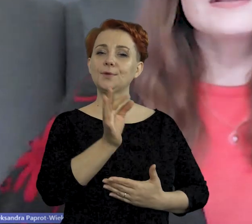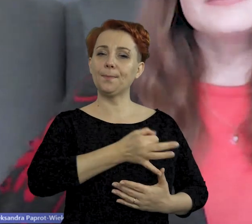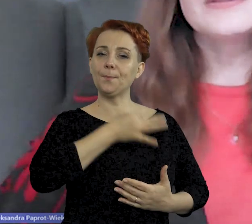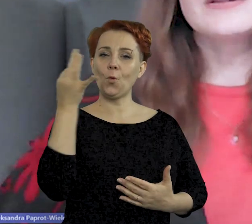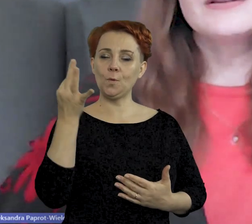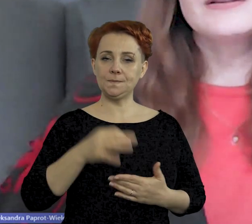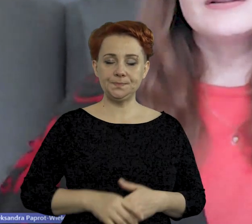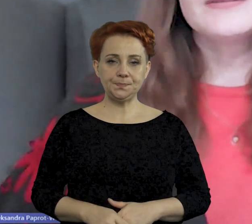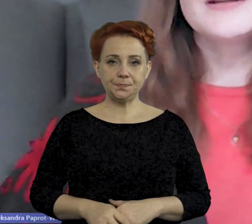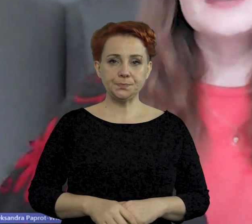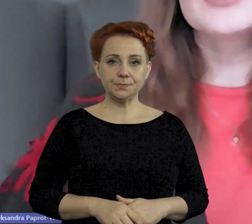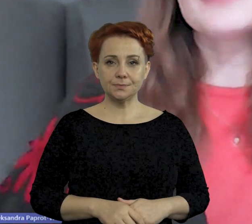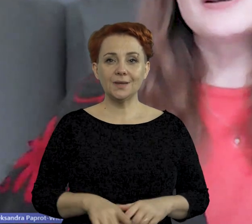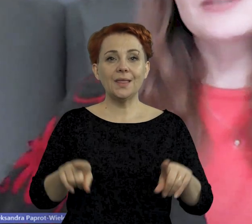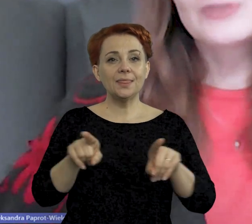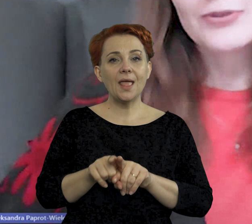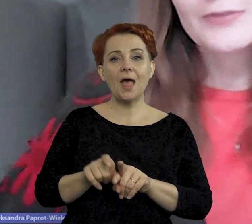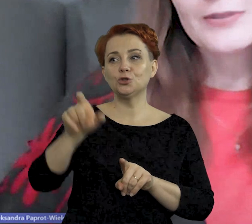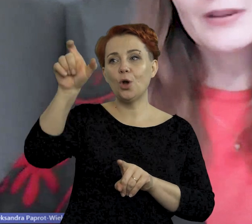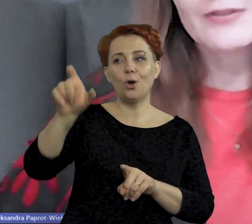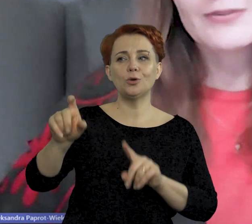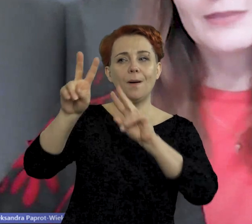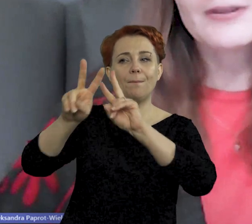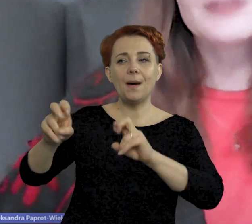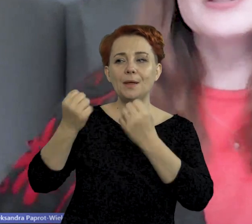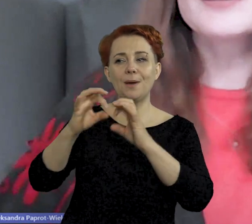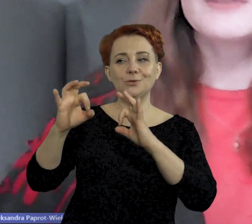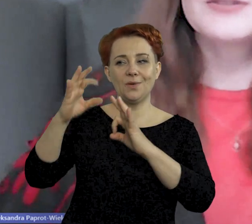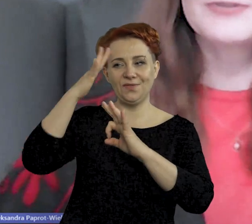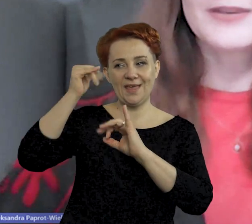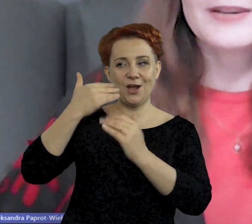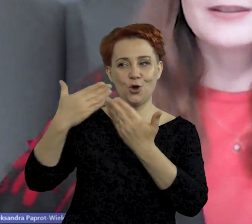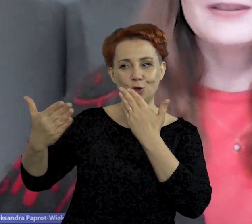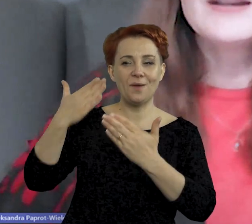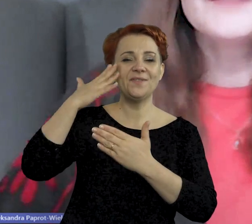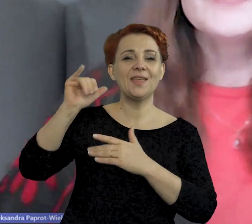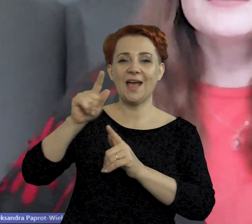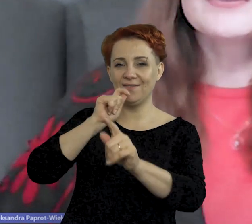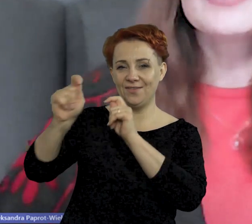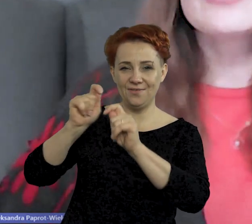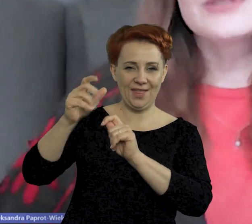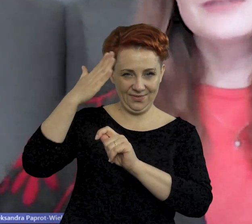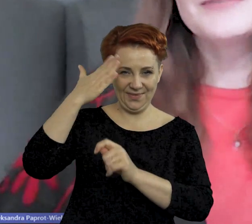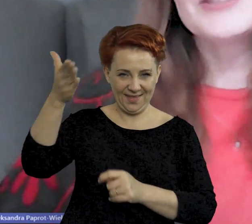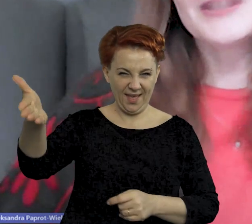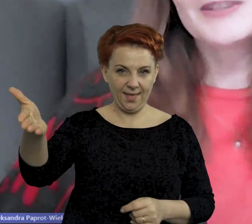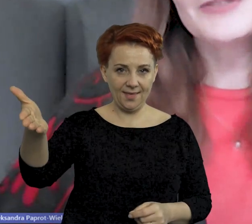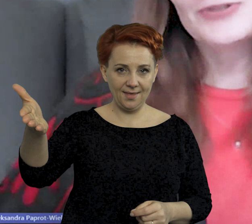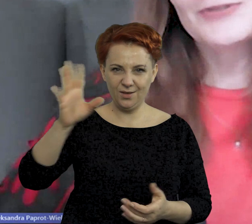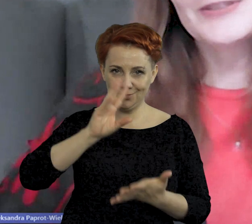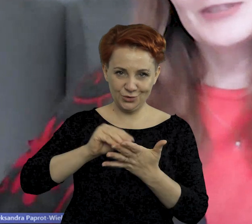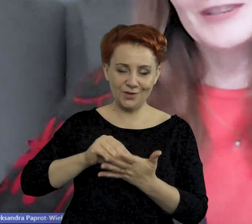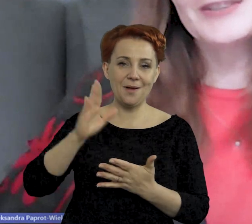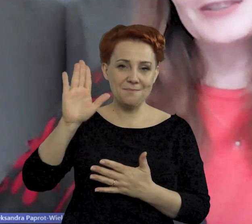Poza tym badacze też bardzo dobrze wiedzą, jak rozmawiać, jak prowadzić wywiady, no a w związku z tym też jak